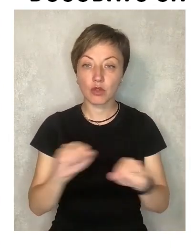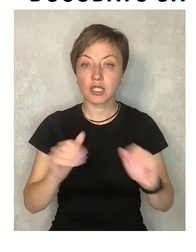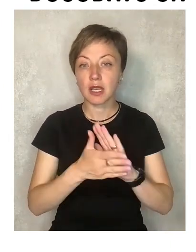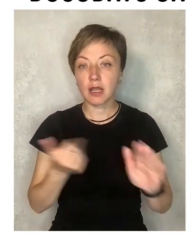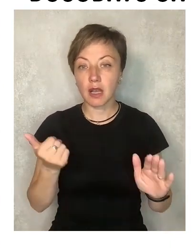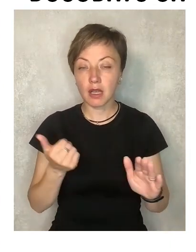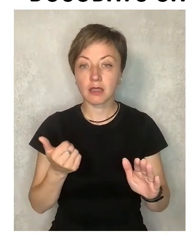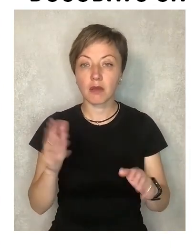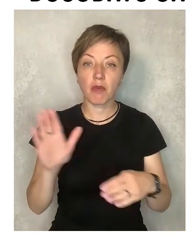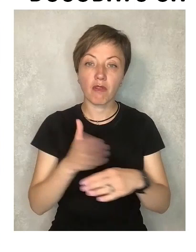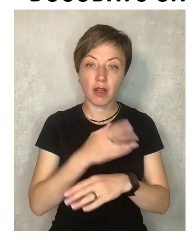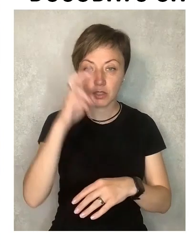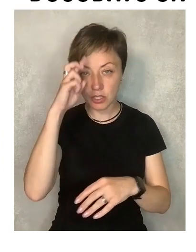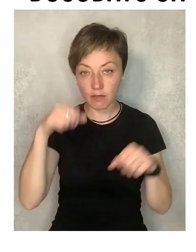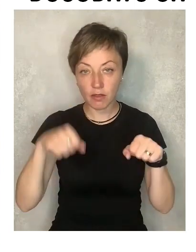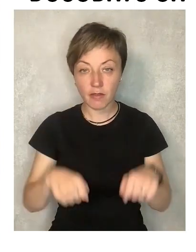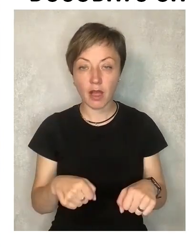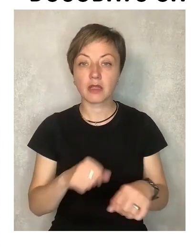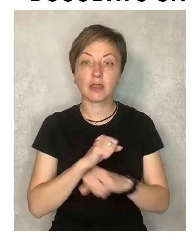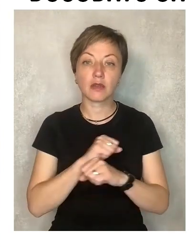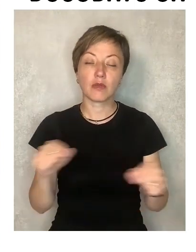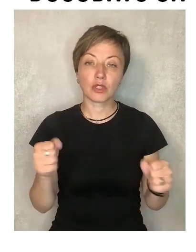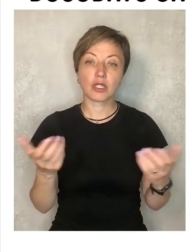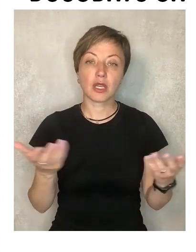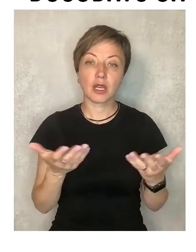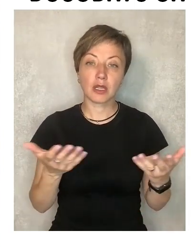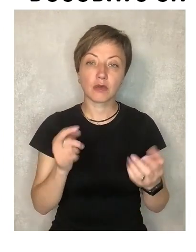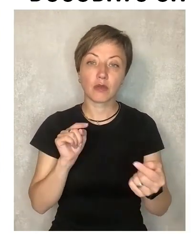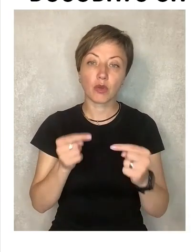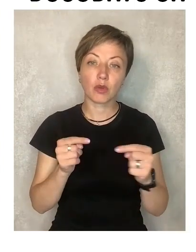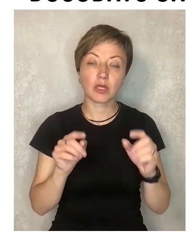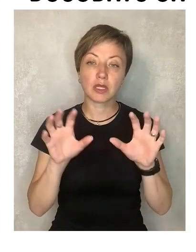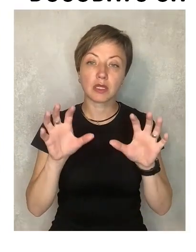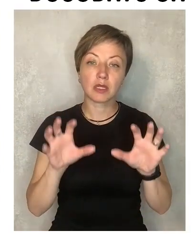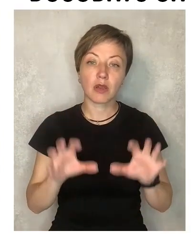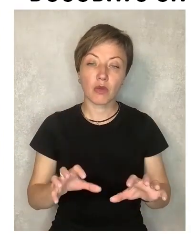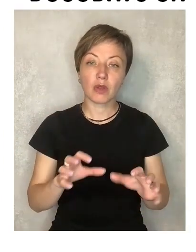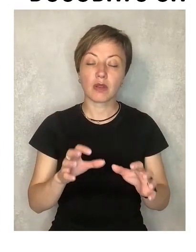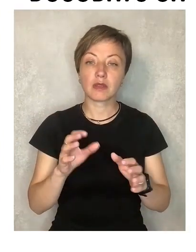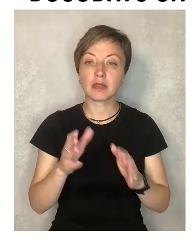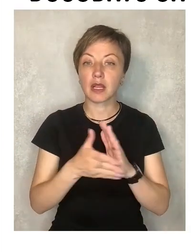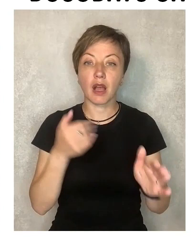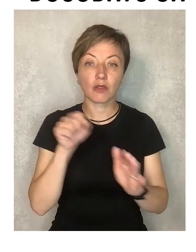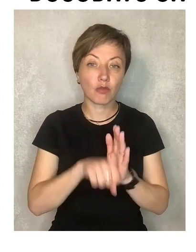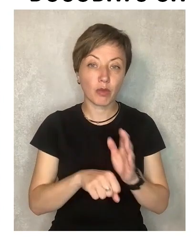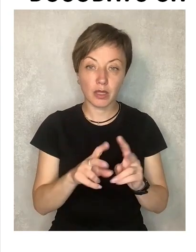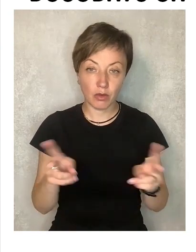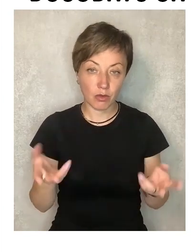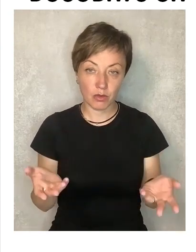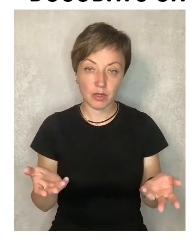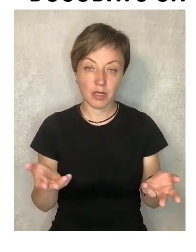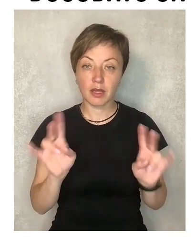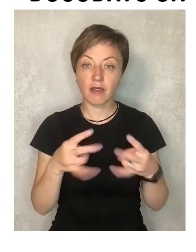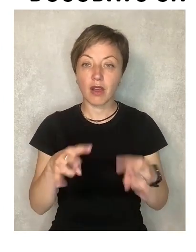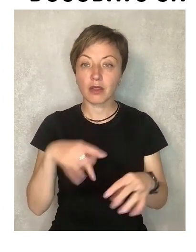повалення державного ладу, ви не можете якісь там протизаконні вимоги, ви не можете там закликати вбити когось, я не знаю, там не варто казати